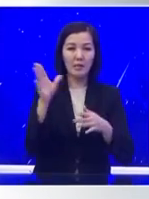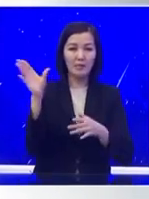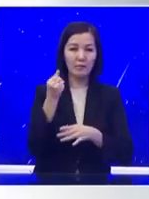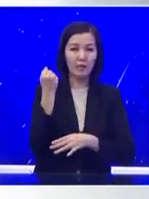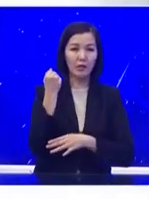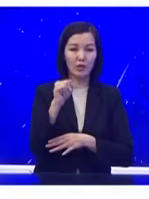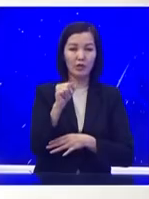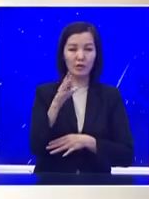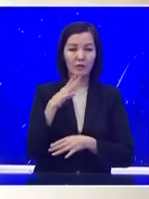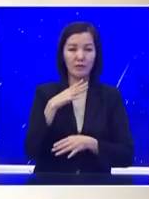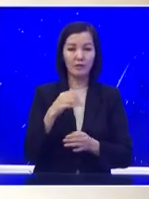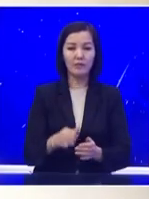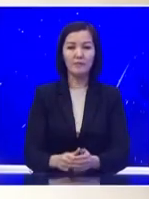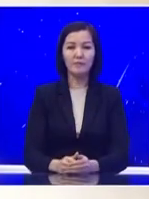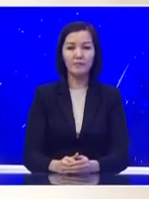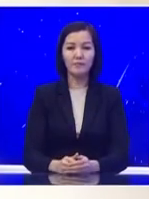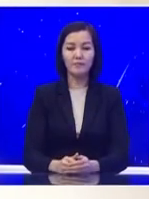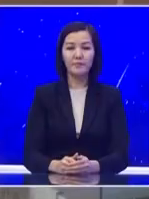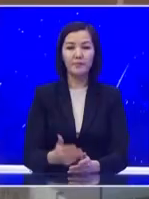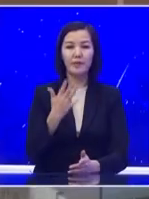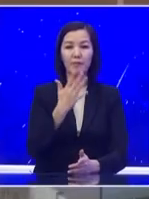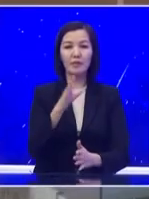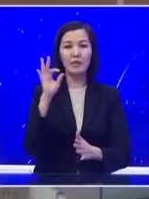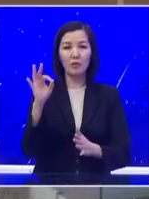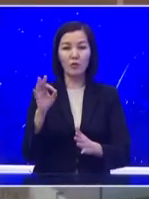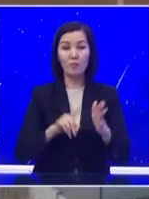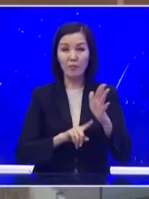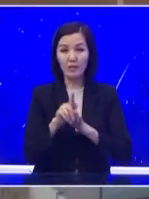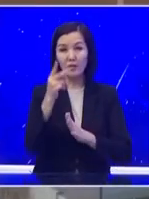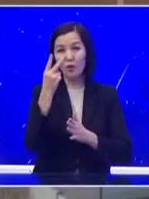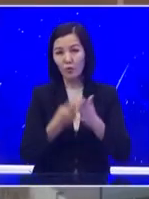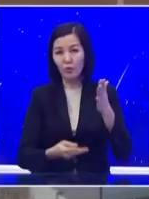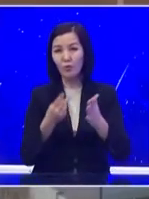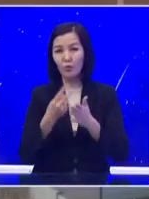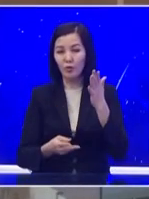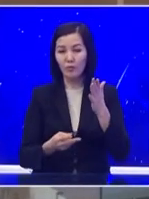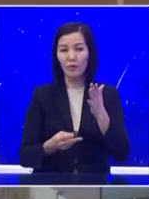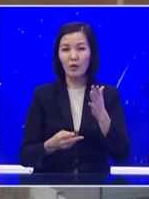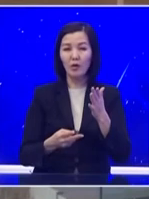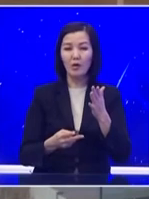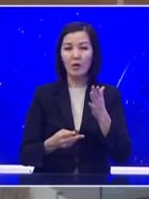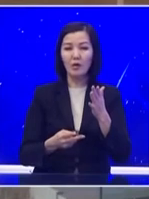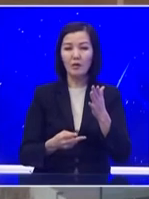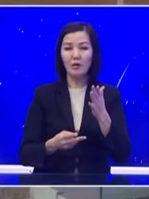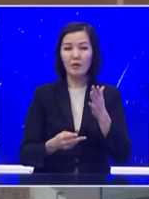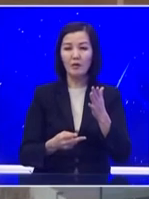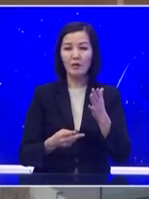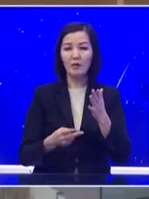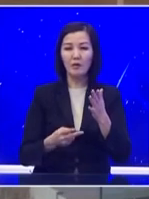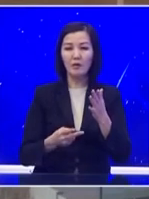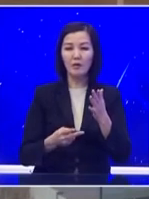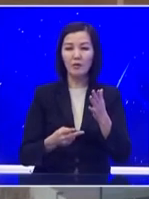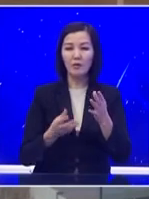жеңіп, мамандар сенімін ақтады. 5-0 ұтылып отын басында, партері бізде 4 таған дейді, сонда партерден жасап кетті, 2